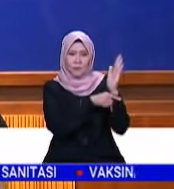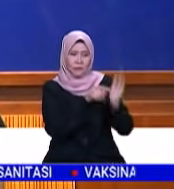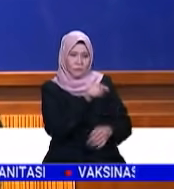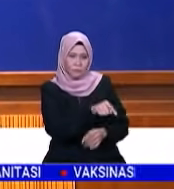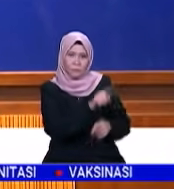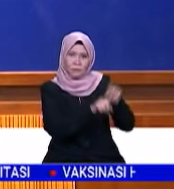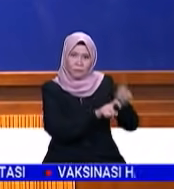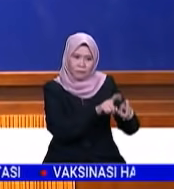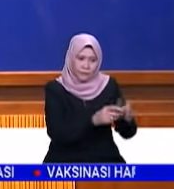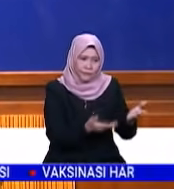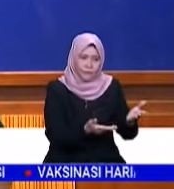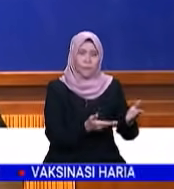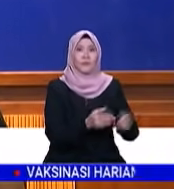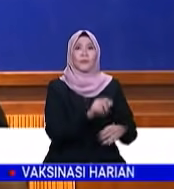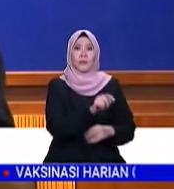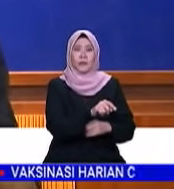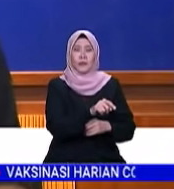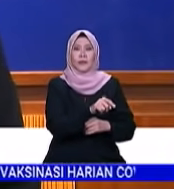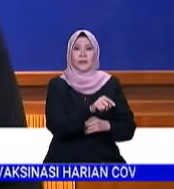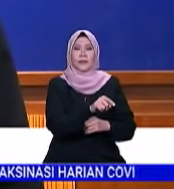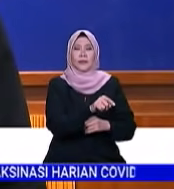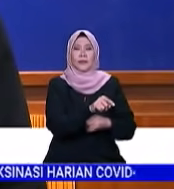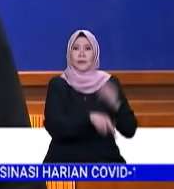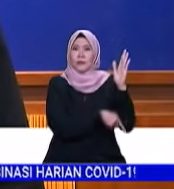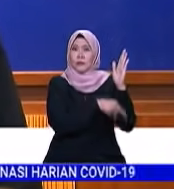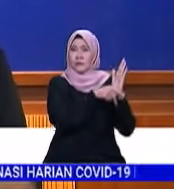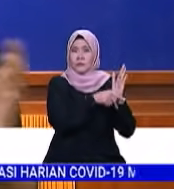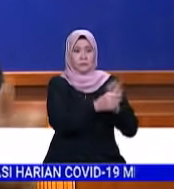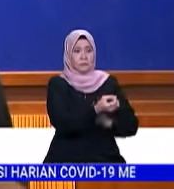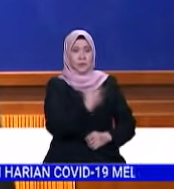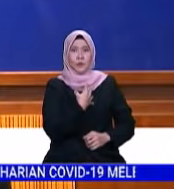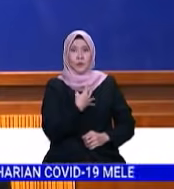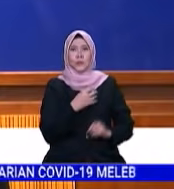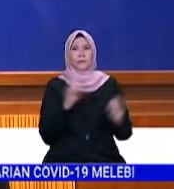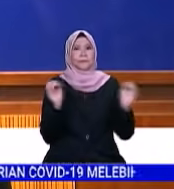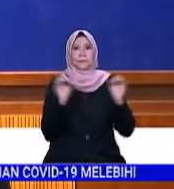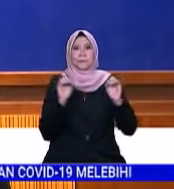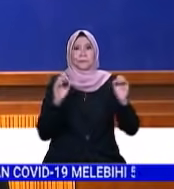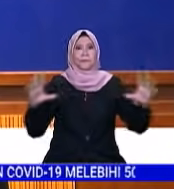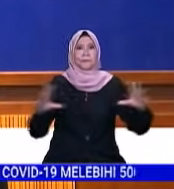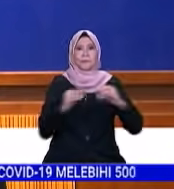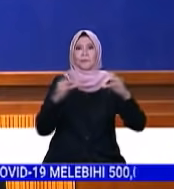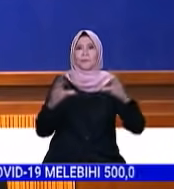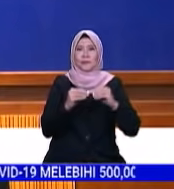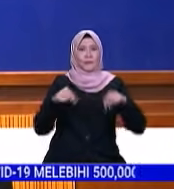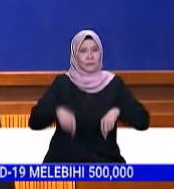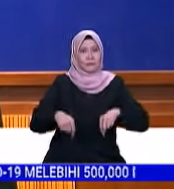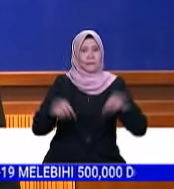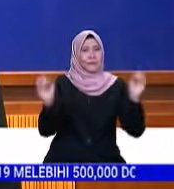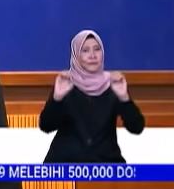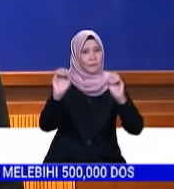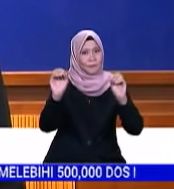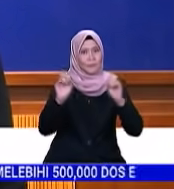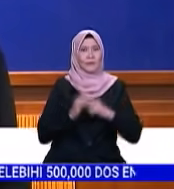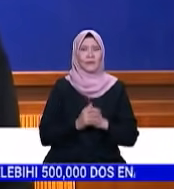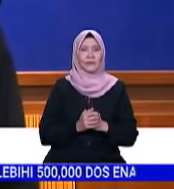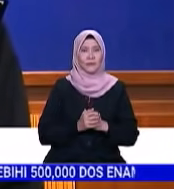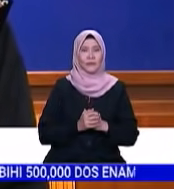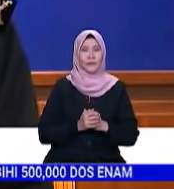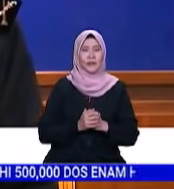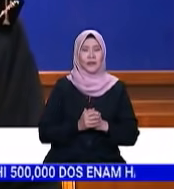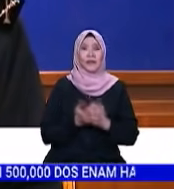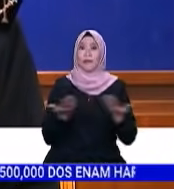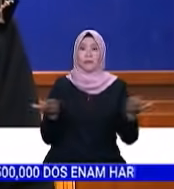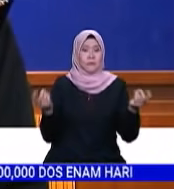yang memaklumkan bahawa tiada persidangan pada hari ini. Justru disebabkan